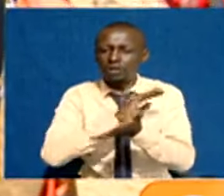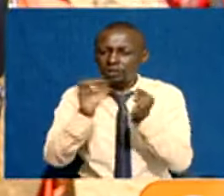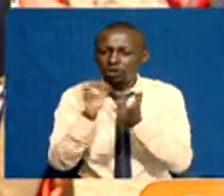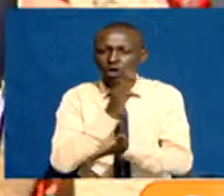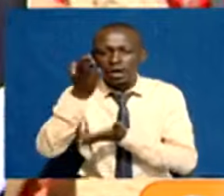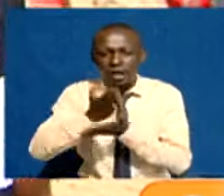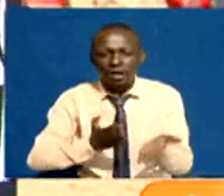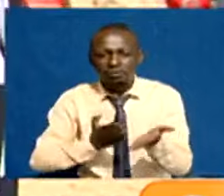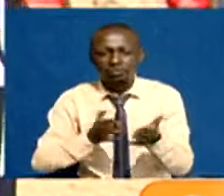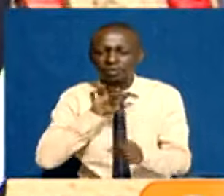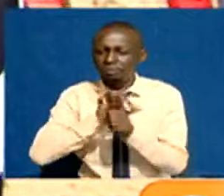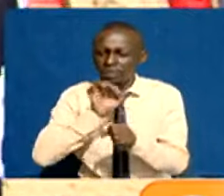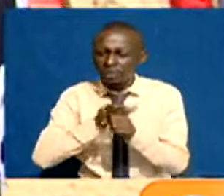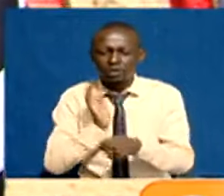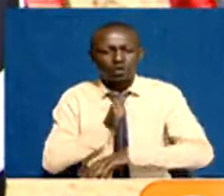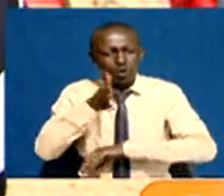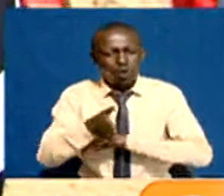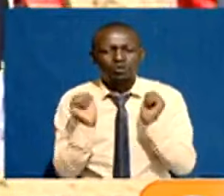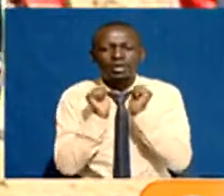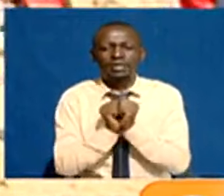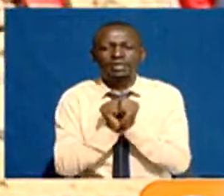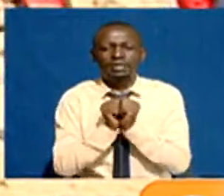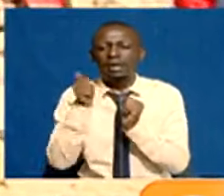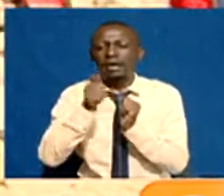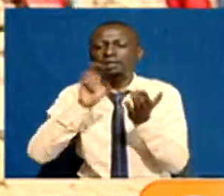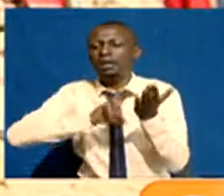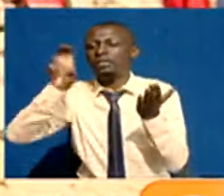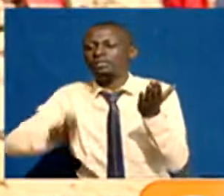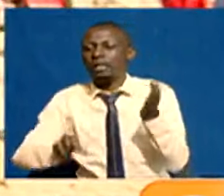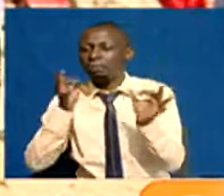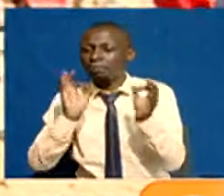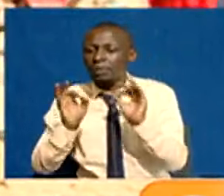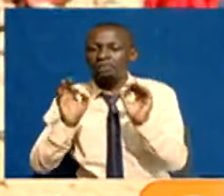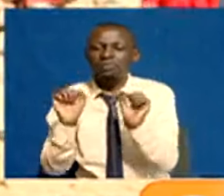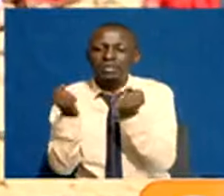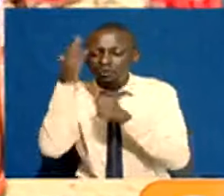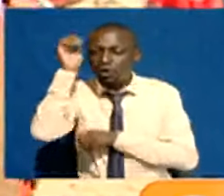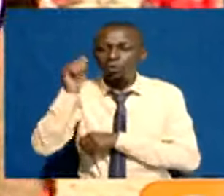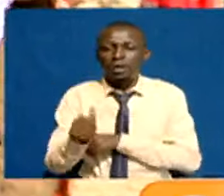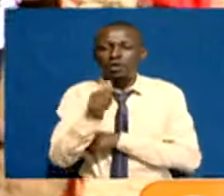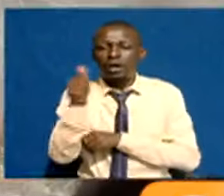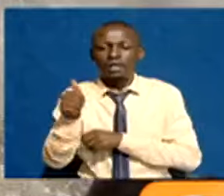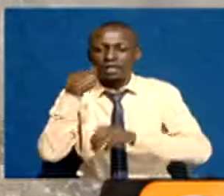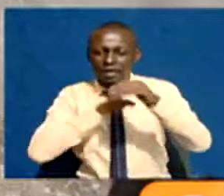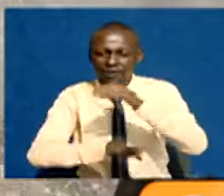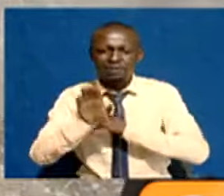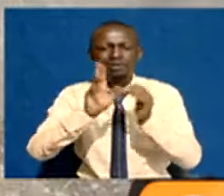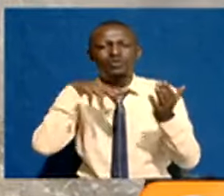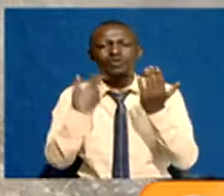hata 10. Iko wenye waliruka, hatujui kama wamesaidika na iko wenye wameanguka ndani.